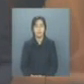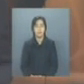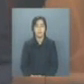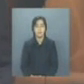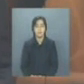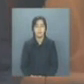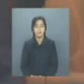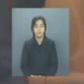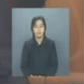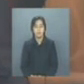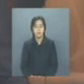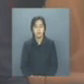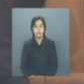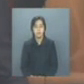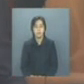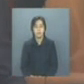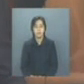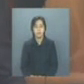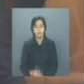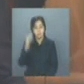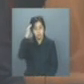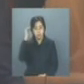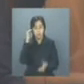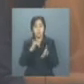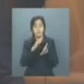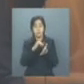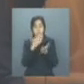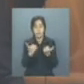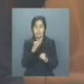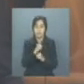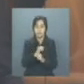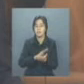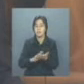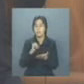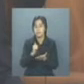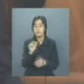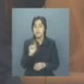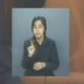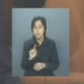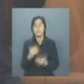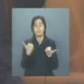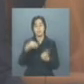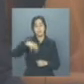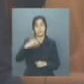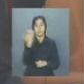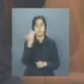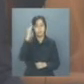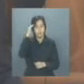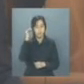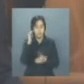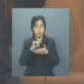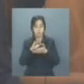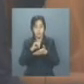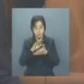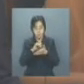ชัดเจนแล้วนะคะว่าการถ่ายโอนอำนาจในเกาหลีเหนือเป็นไปอย่างราบรื่นค่ะเนื่องจากวันนี้สถานีโทรทัศน์ของเกาหลีเหนือนำเสนอข่า